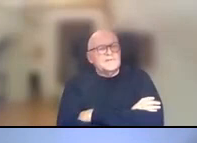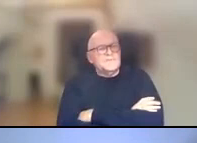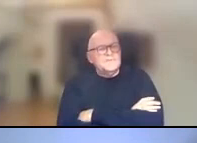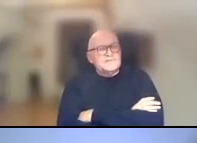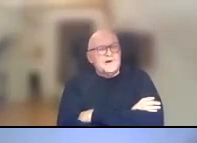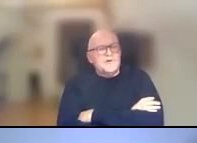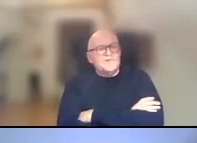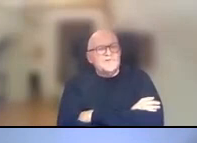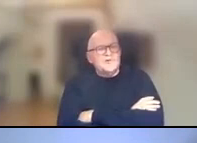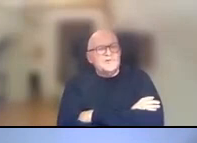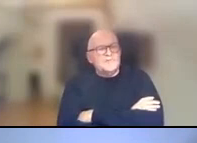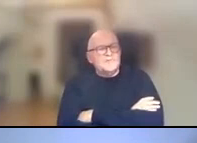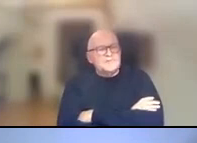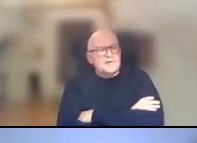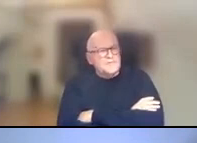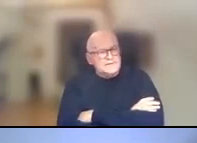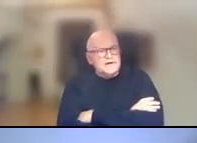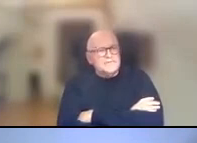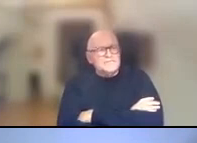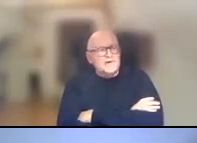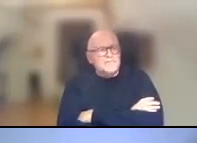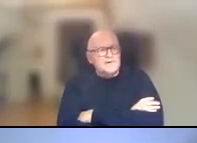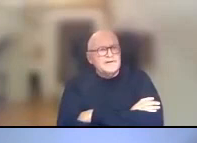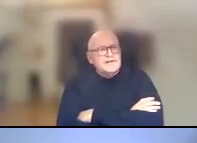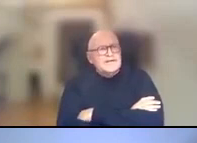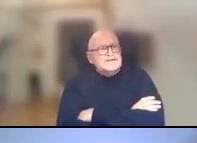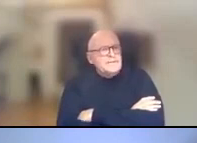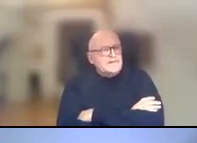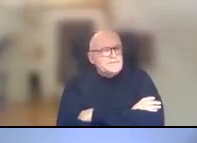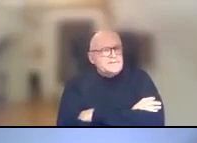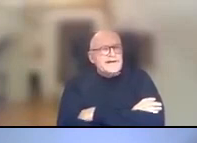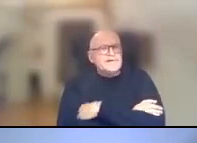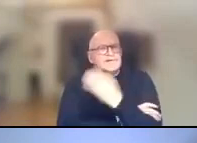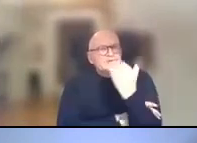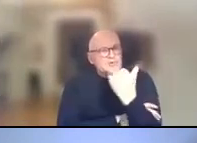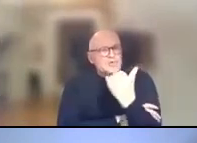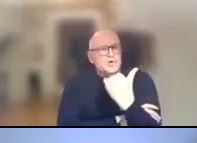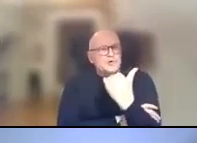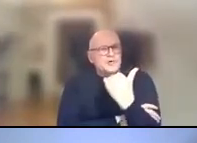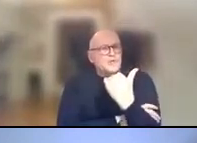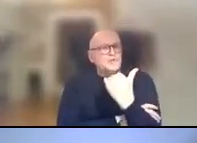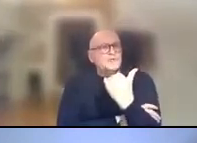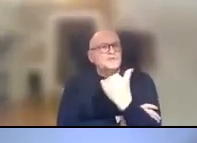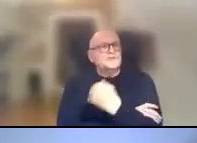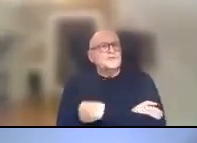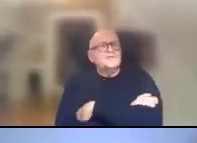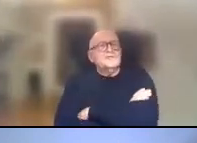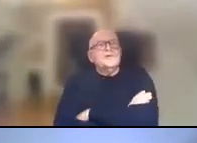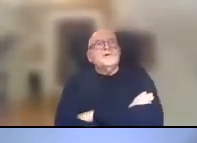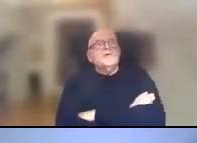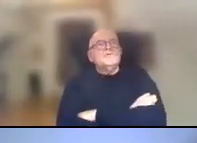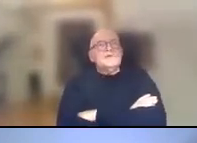Pflegerinnen missbraucht worden, und zwar brutal missbraucht worden. Sie haben mit einem Spatel den Zungengrund nach unten